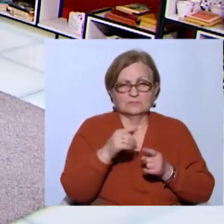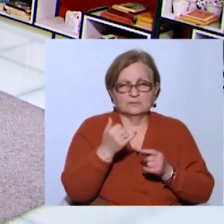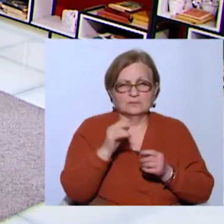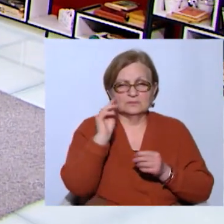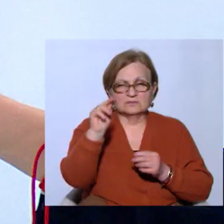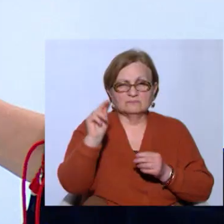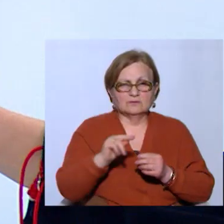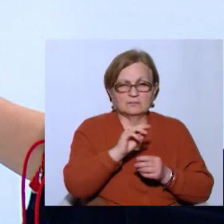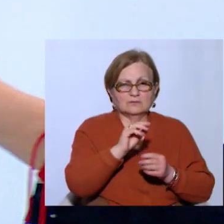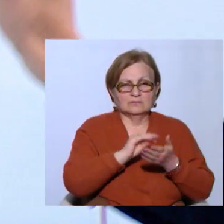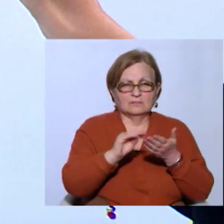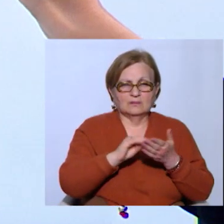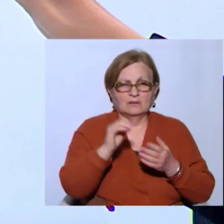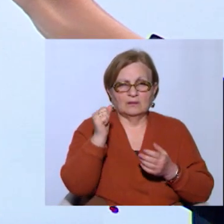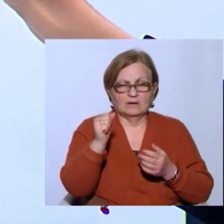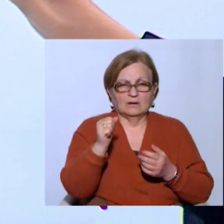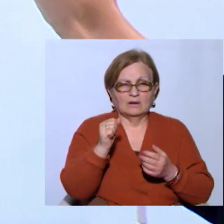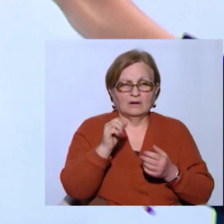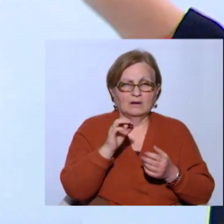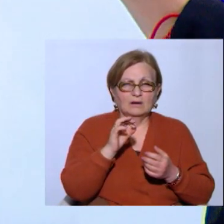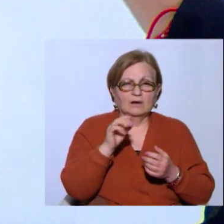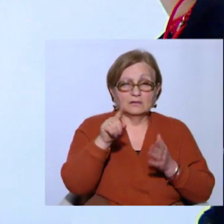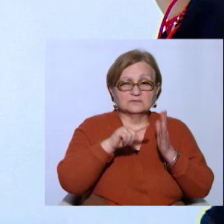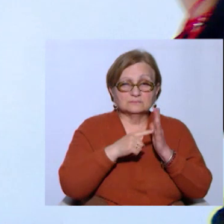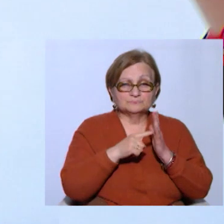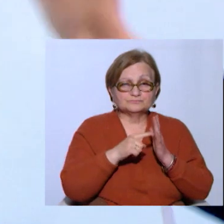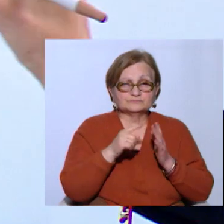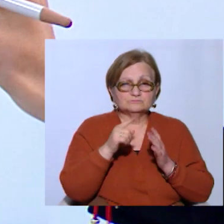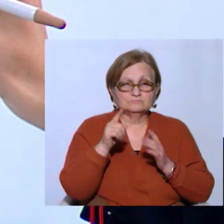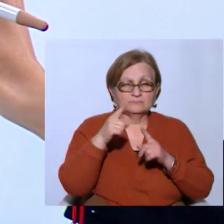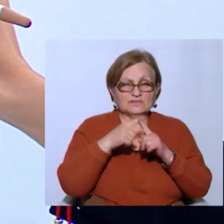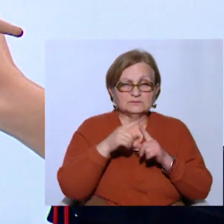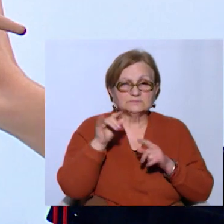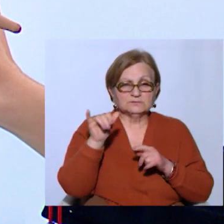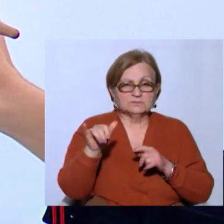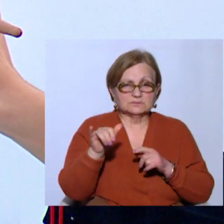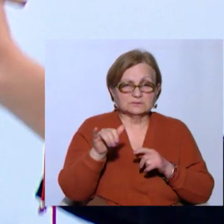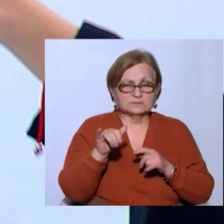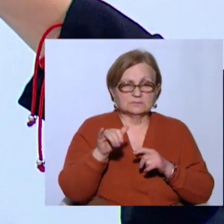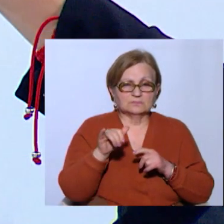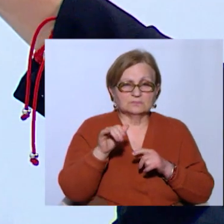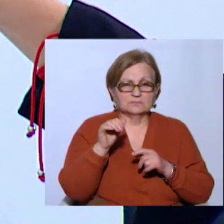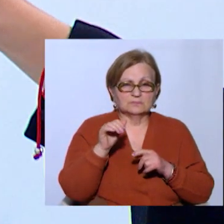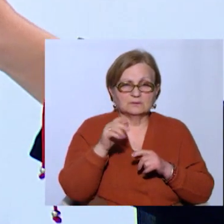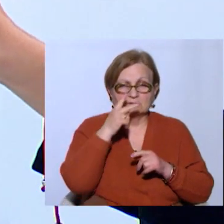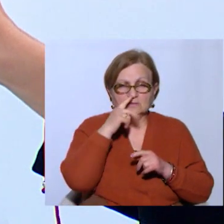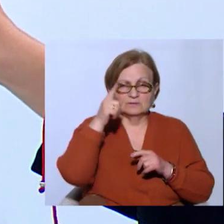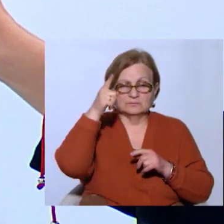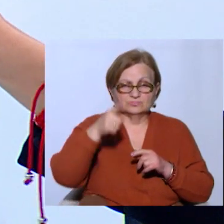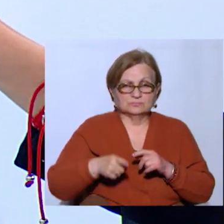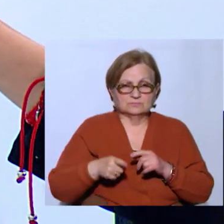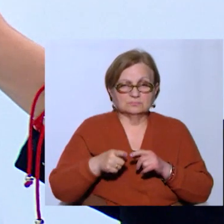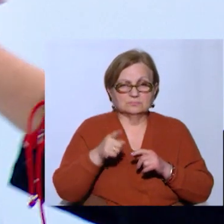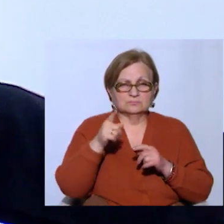დავაწეროთ ასოები. ა, აი ავირჩიოთ ეს წერტილი, რომლის კოორდინატებია x-ი და y-ი. აი ესე ჩამოვიდეთ